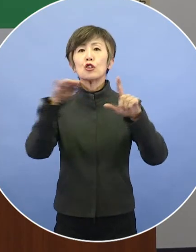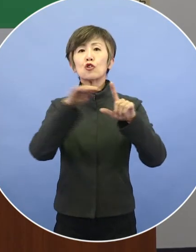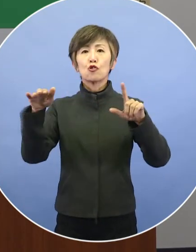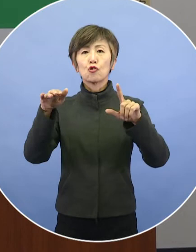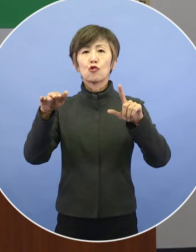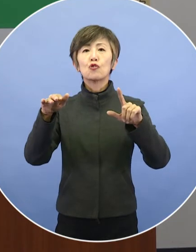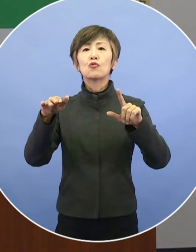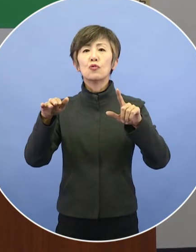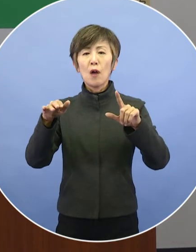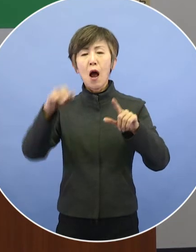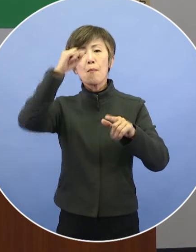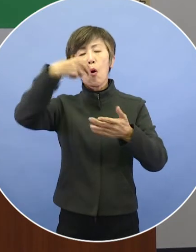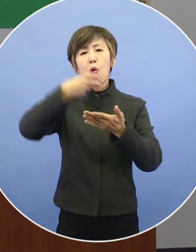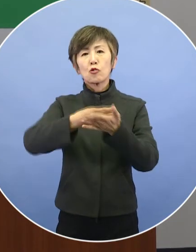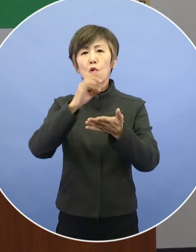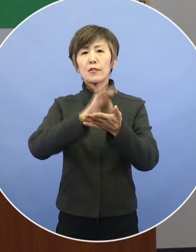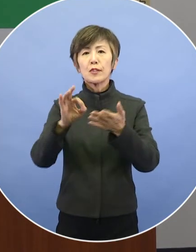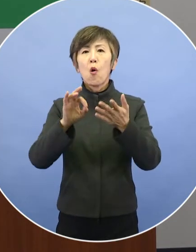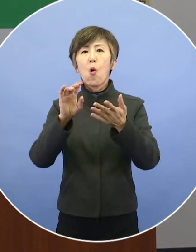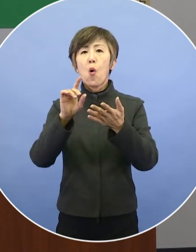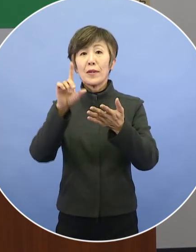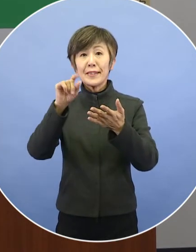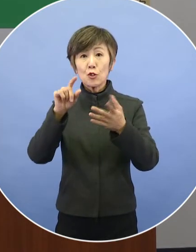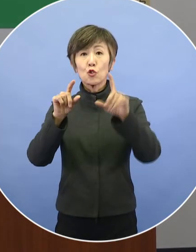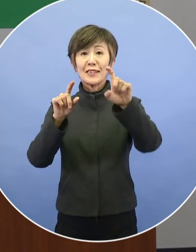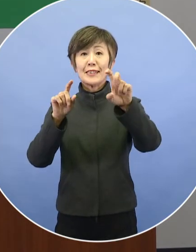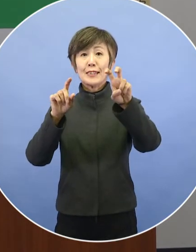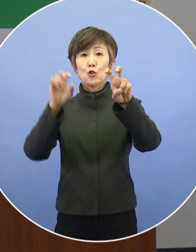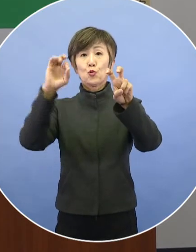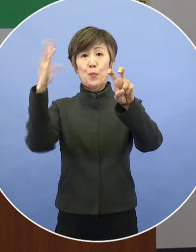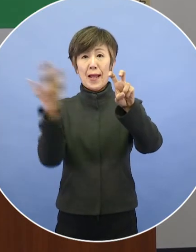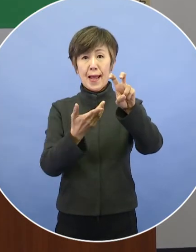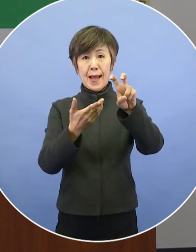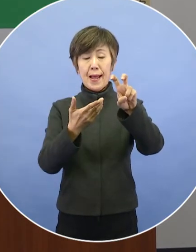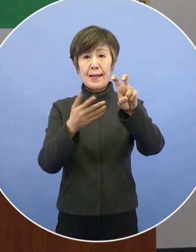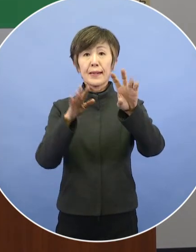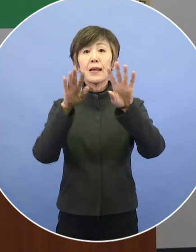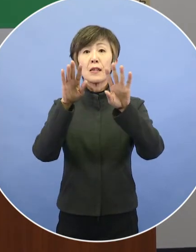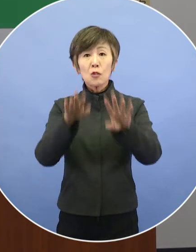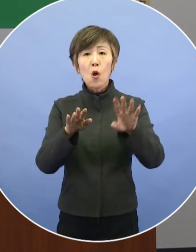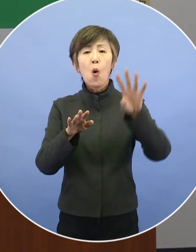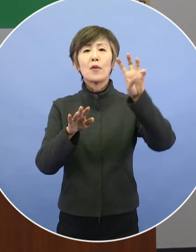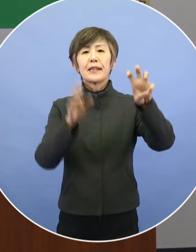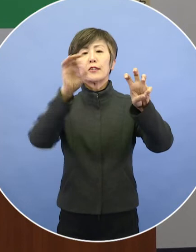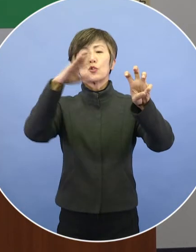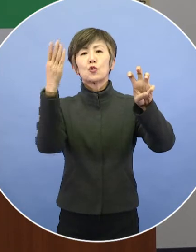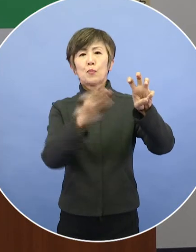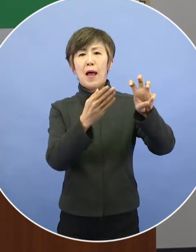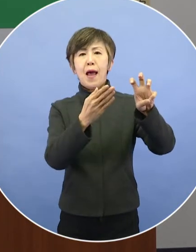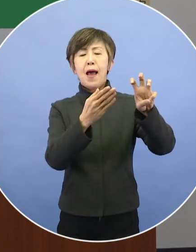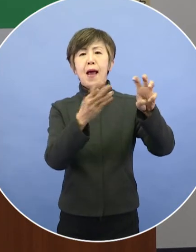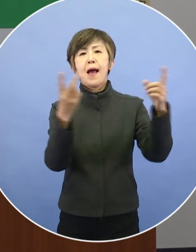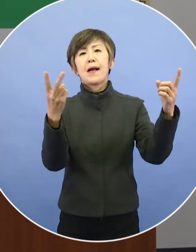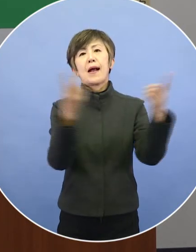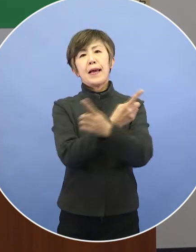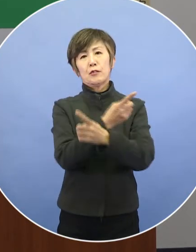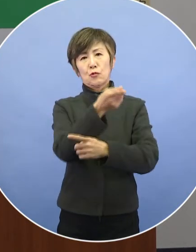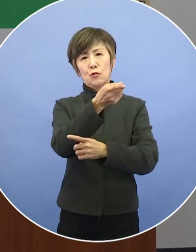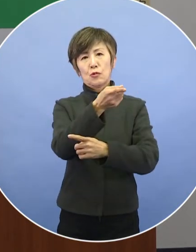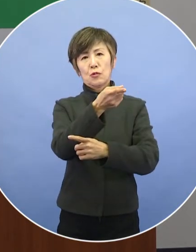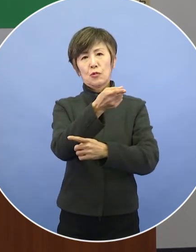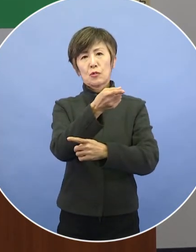20%程度の病床使用率といたしておりましたがそれに対して30%程度でも